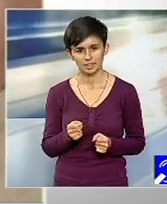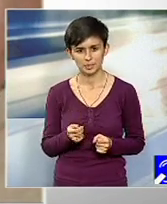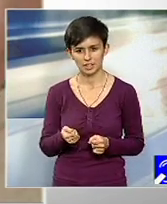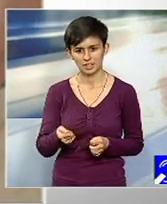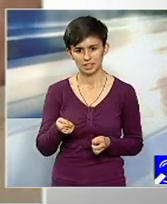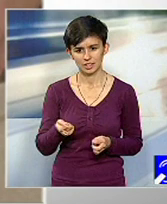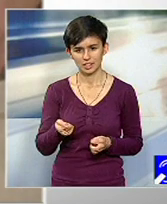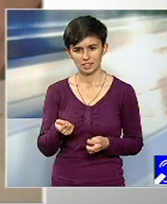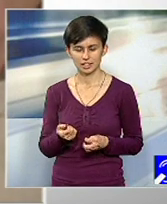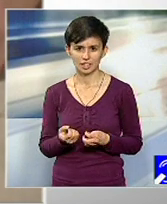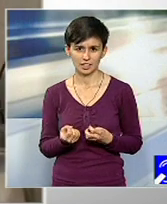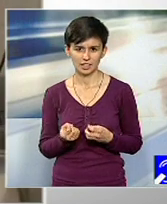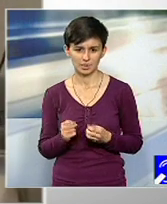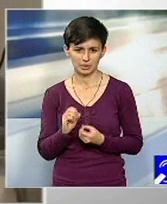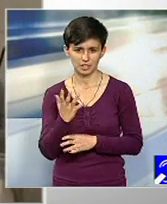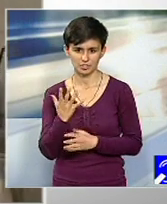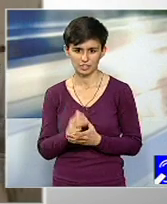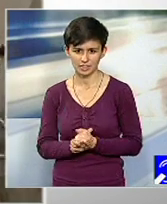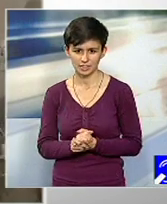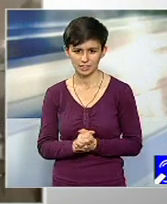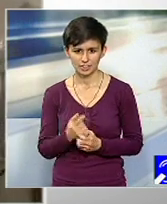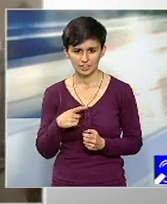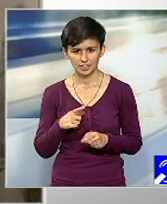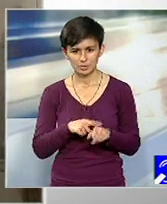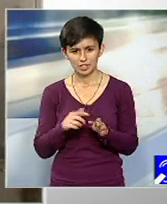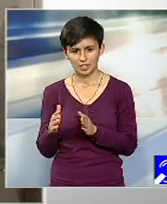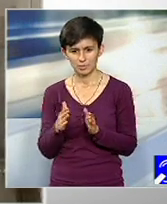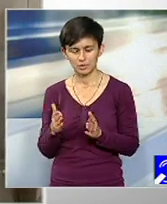Da. Nu? Și am ajuns la momentul mult așteptat în care...